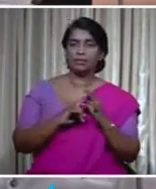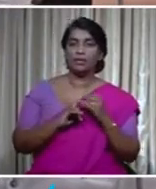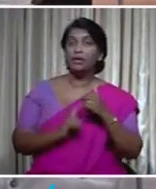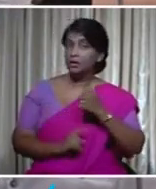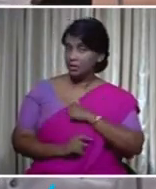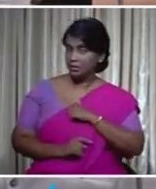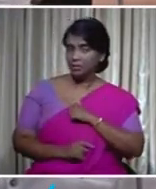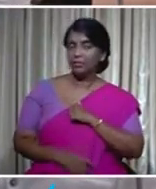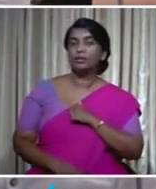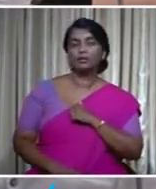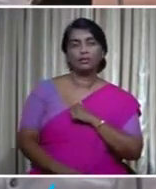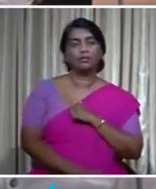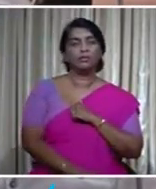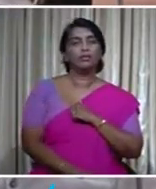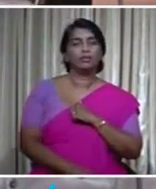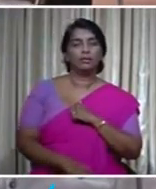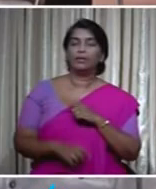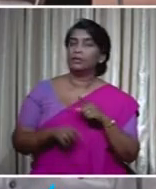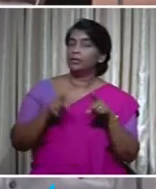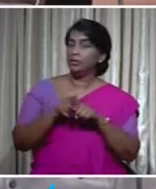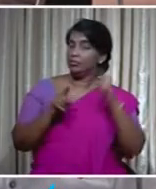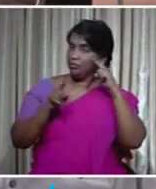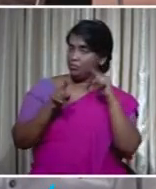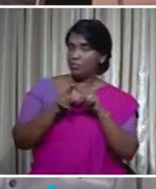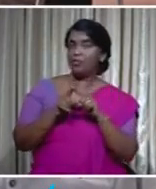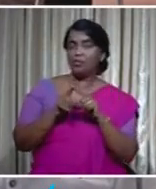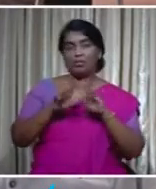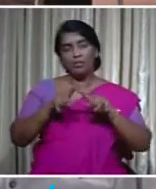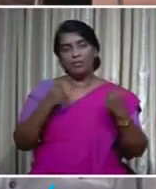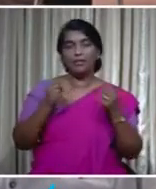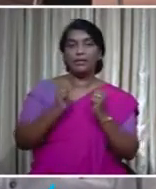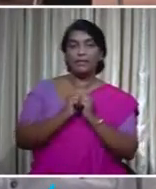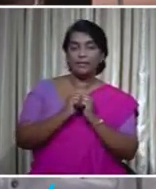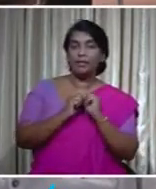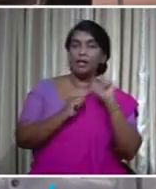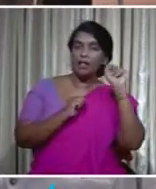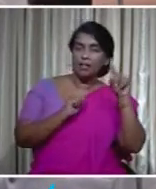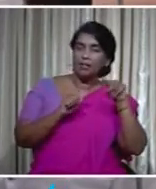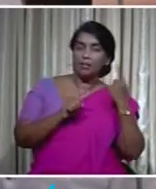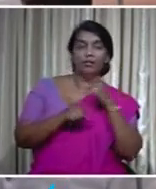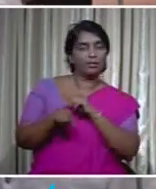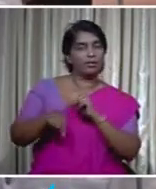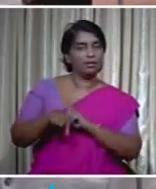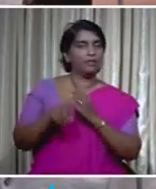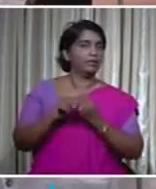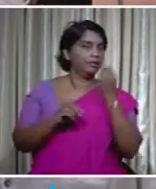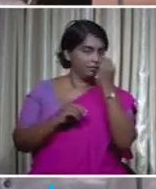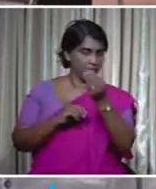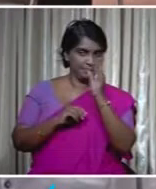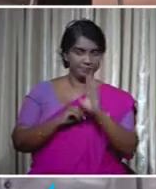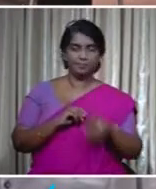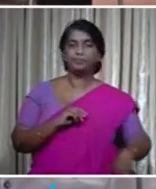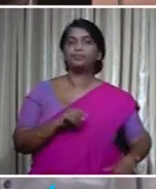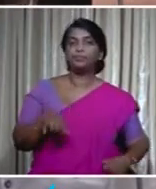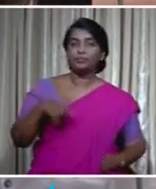அல்லது நியூ என்ட்ரன்ஸ் என்ற ஒரு பெயரை வைத்தாவது நீங்கள் அந்த அடிப்படையிலே அவர்களுக்கான மீள் சேவைக்கான ஒரு